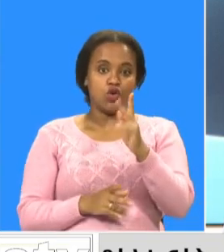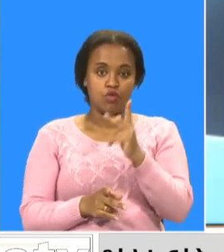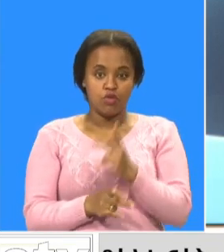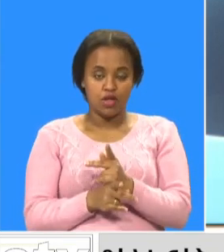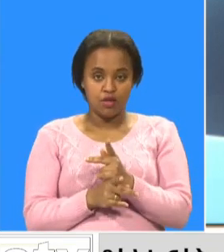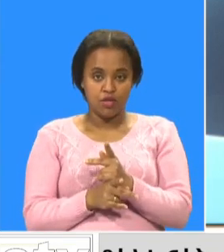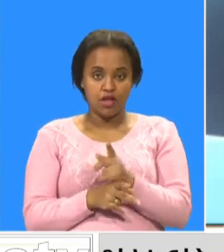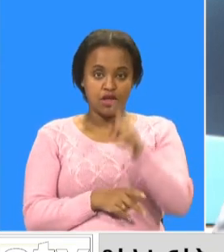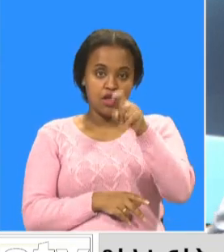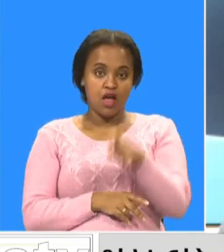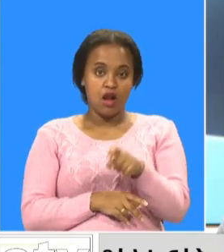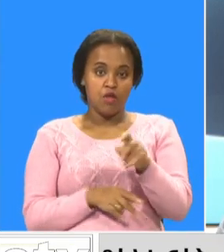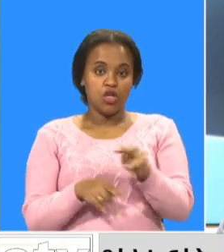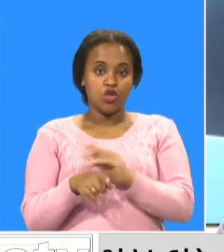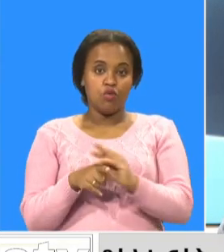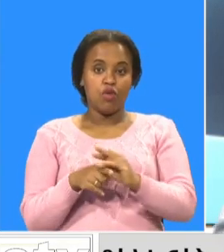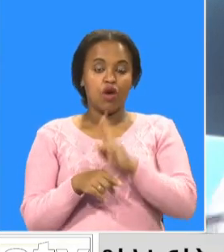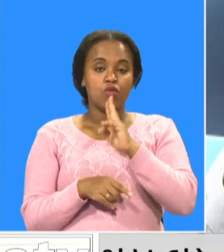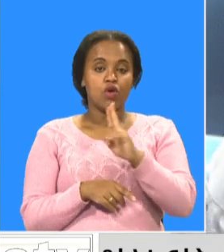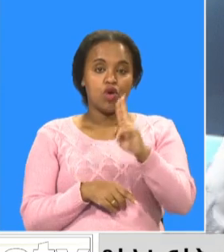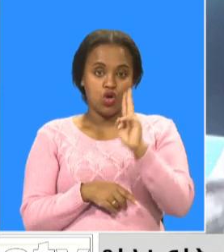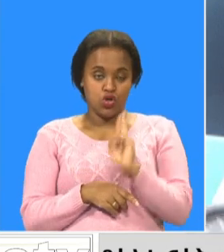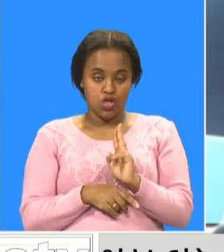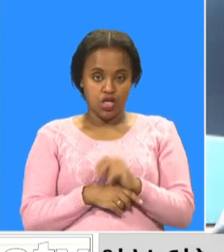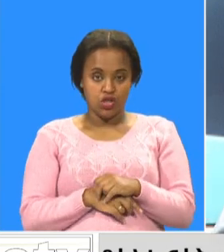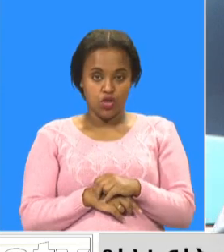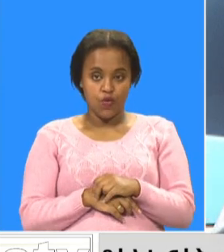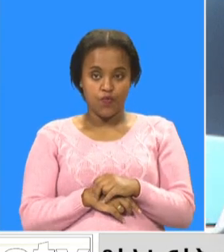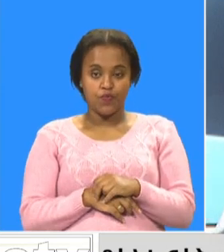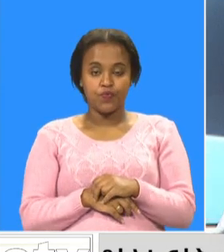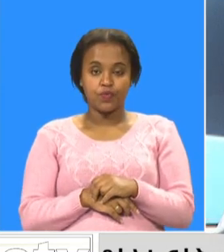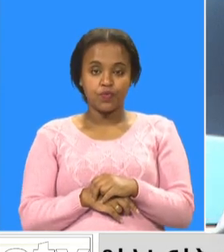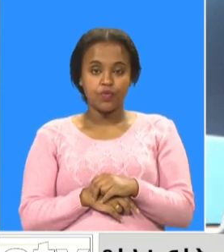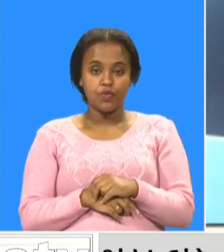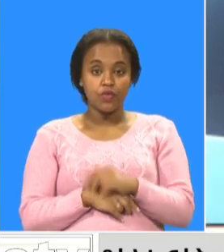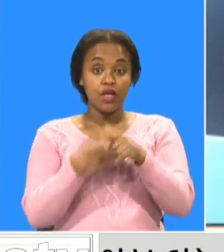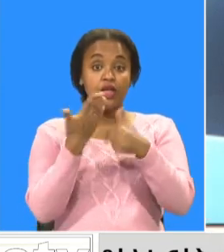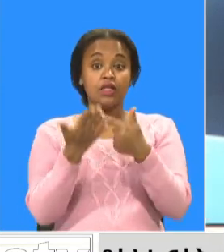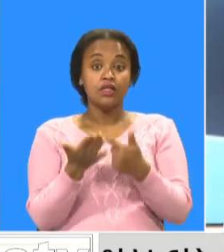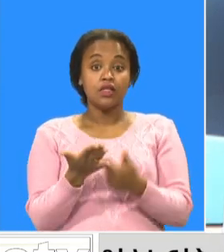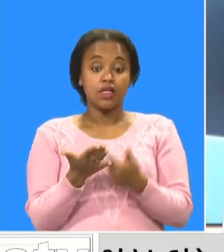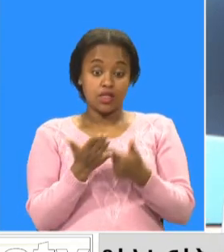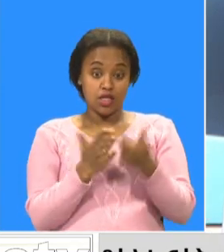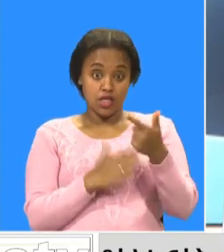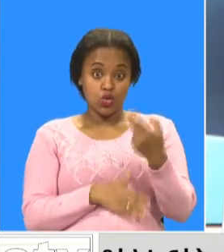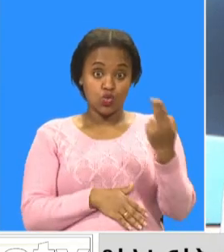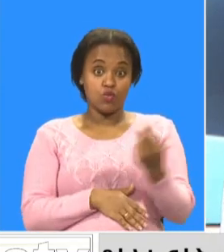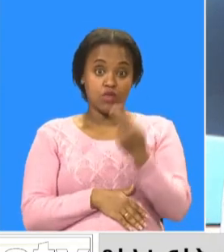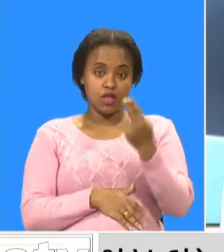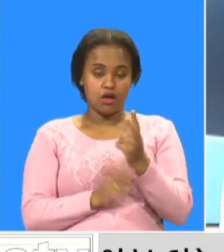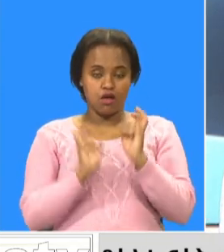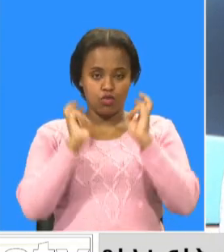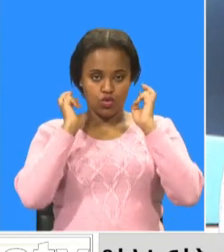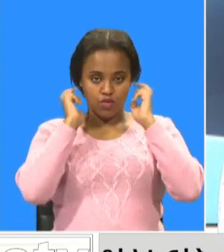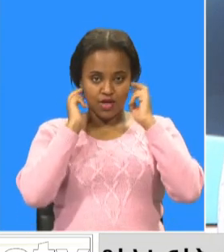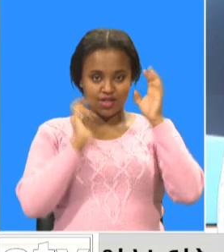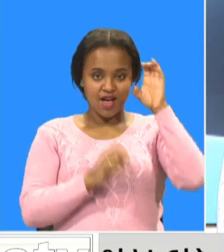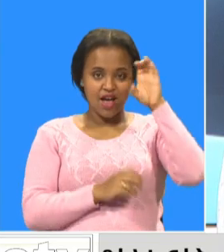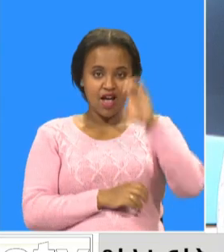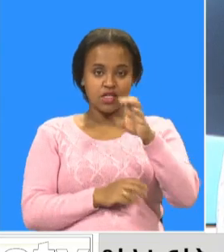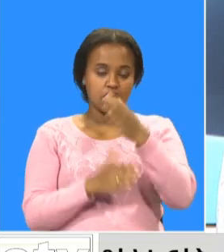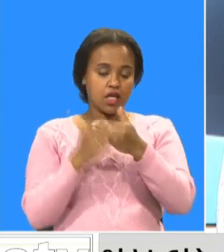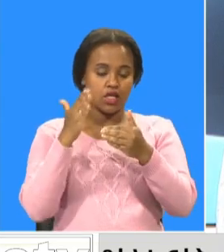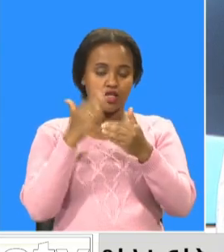የሌላውን መጠበቅ ያለባቸው ባለሙያዎች ናቸው፣ የፍሮንት ላይነር የምንላቸው። ስለዚህ እነሱ የሚጠቀሙት ማስክ አስገዳጅ